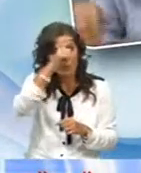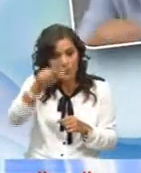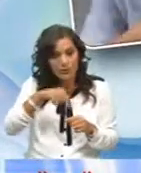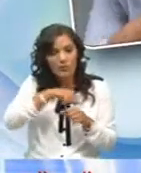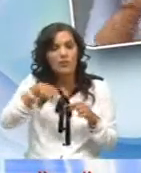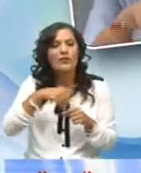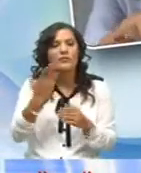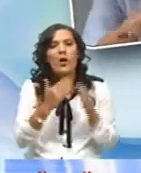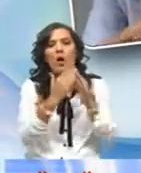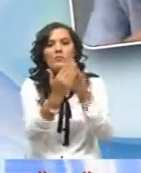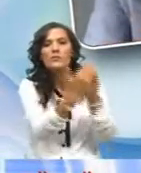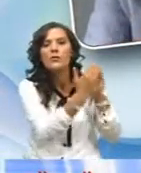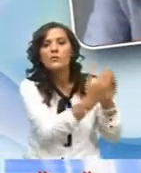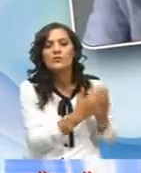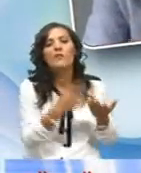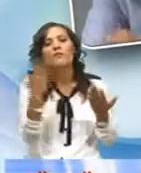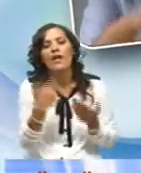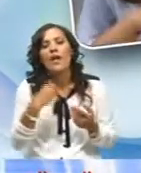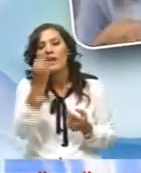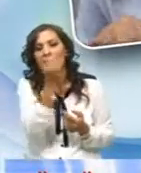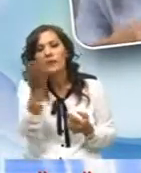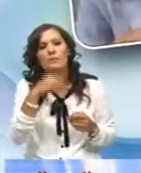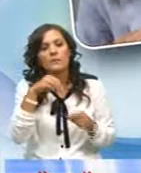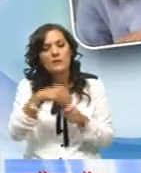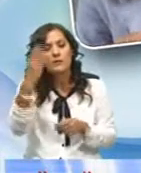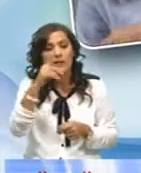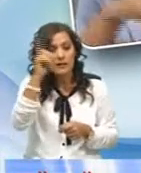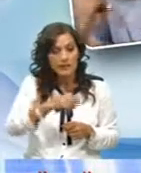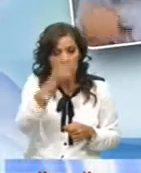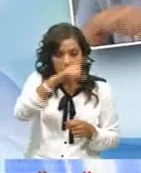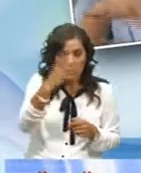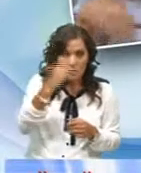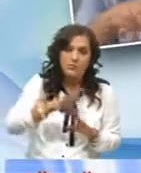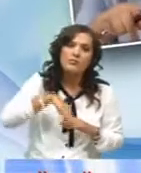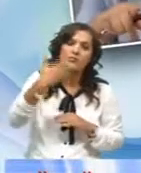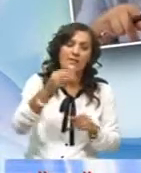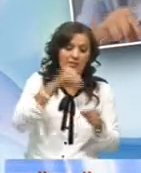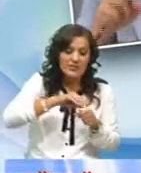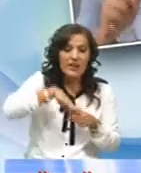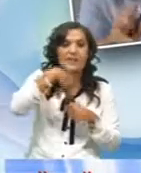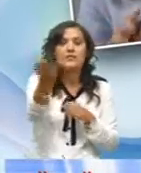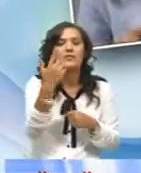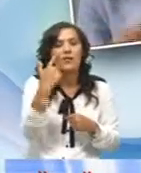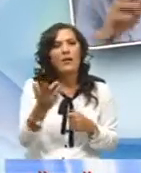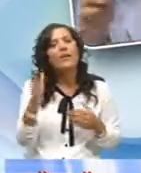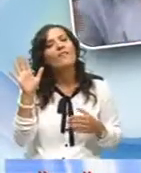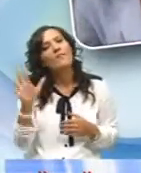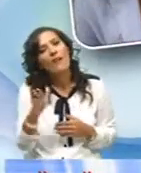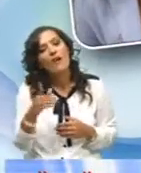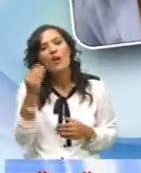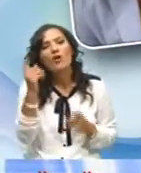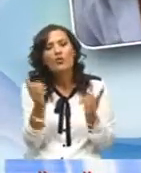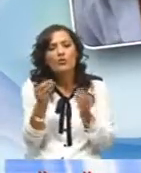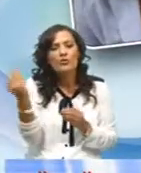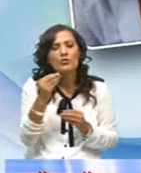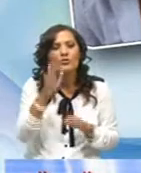öğrenecek Sonra onun komşularını ve iklim şartlarına öğrenecek önce Türkiye'nin iklimini öğrenecek sonra içten dışa doğru ya da